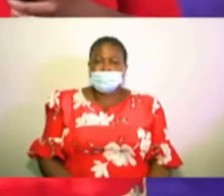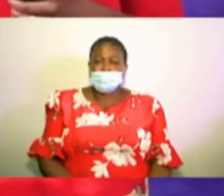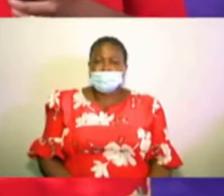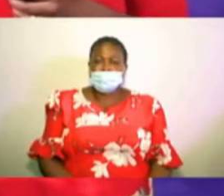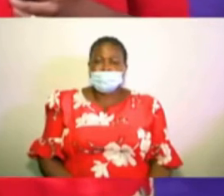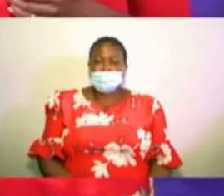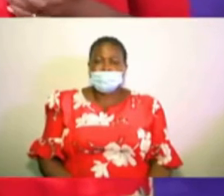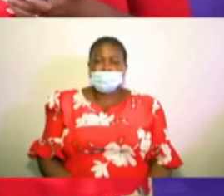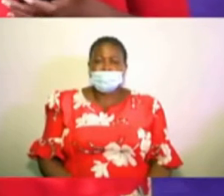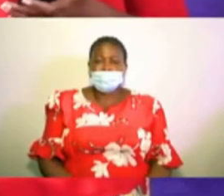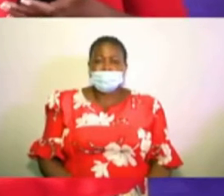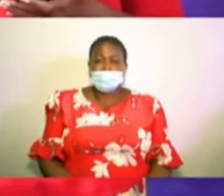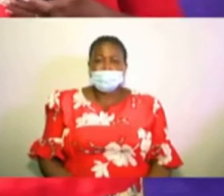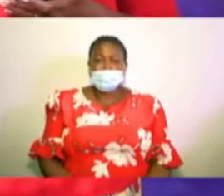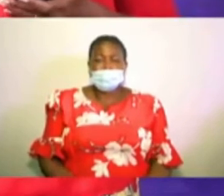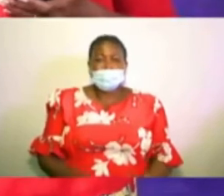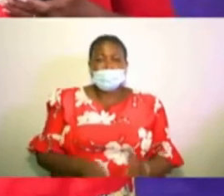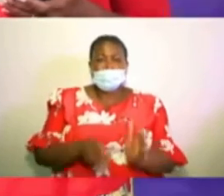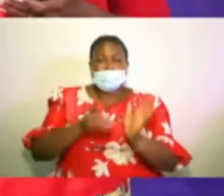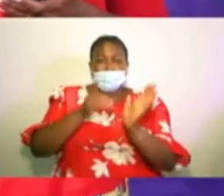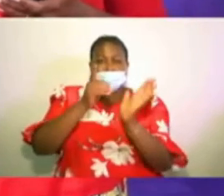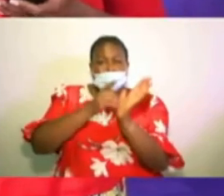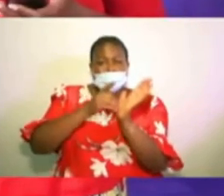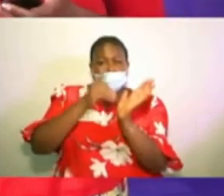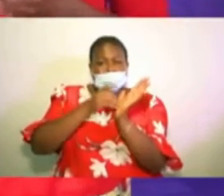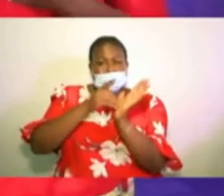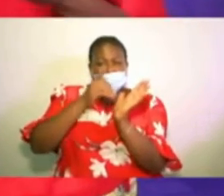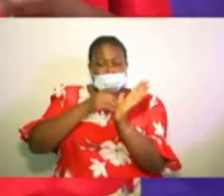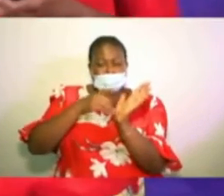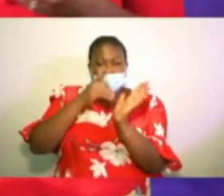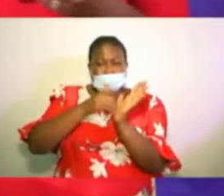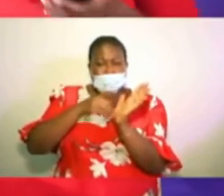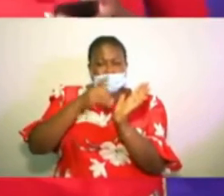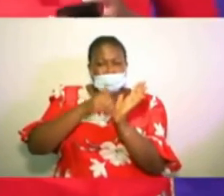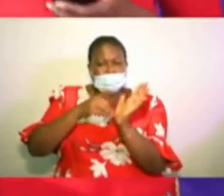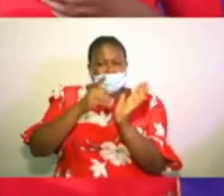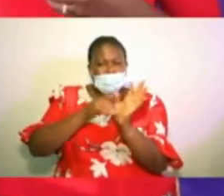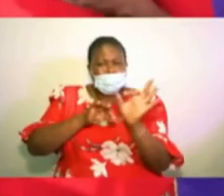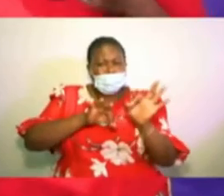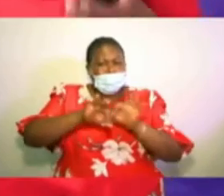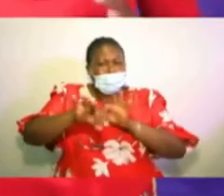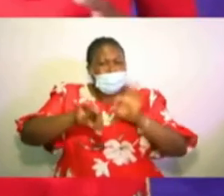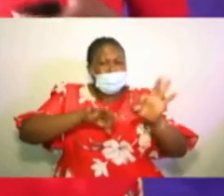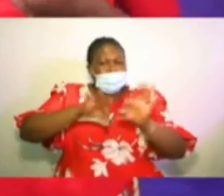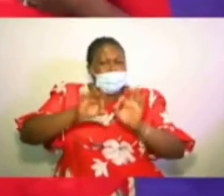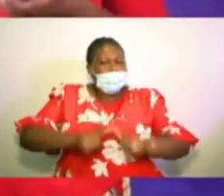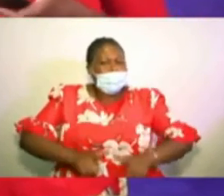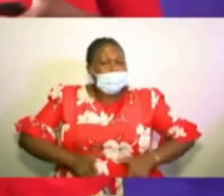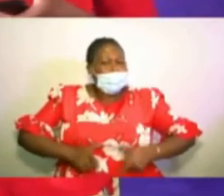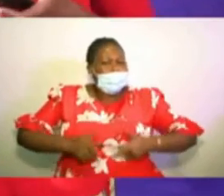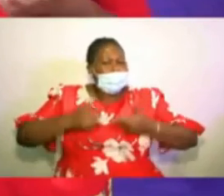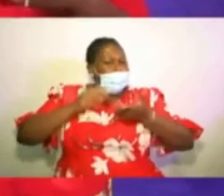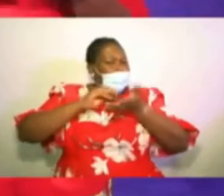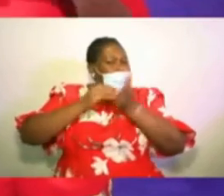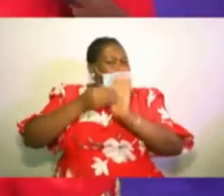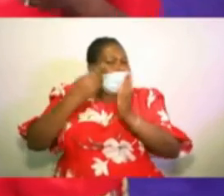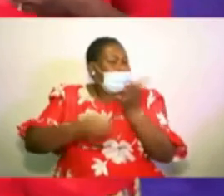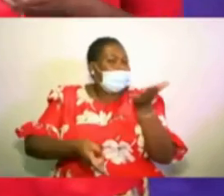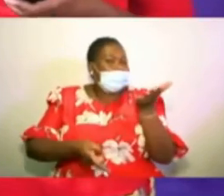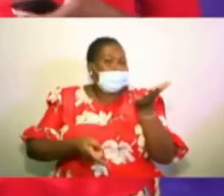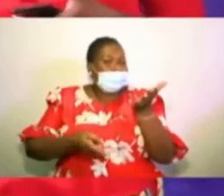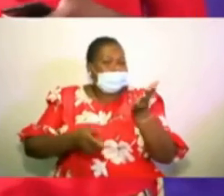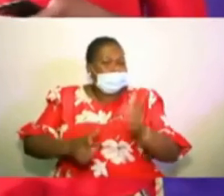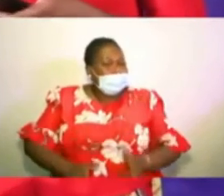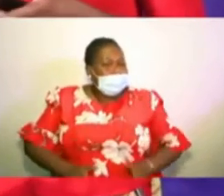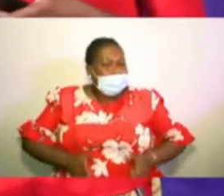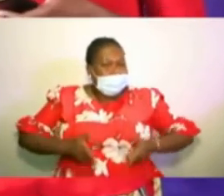Let me quickly go through the dictionary definition of life. Et donc regardons rapidement la définition dans le dictionnaire du mot